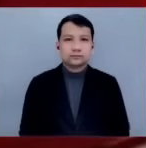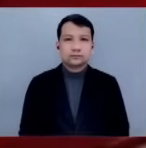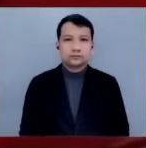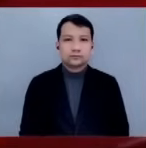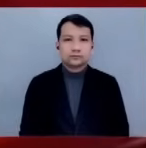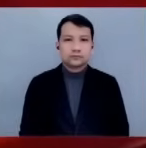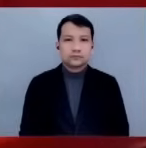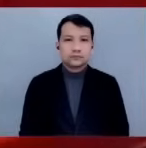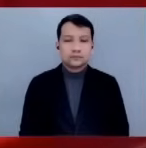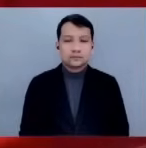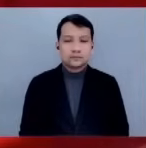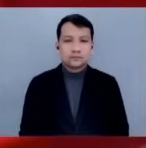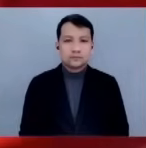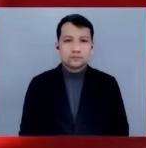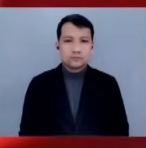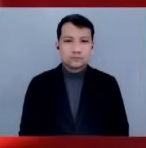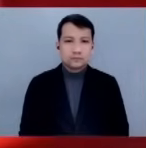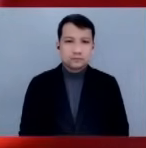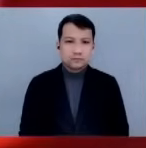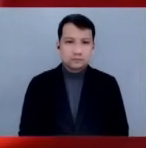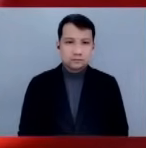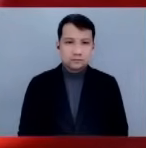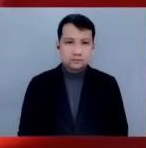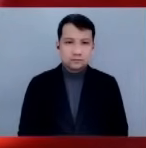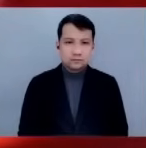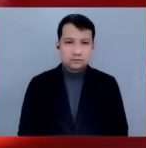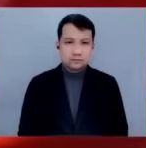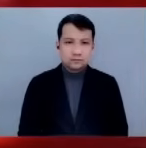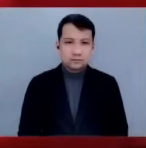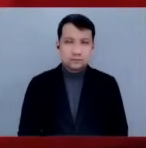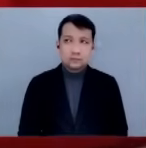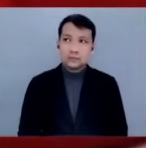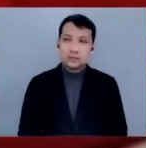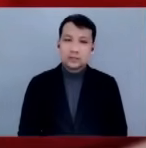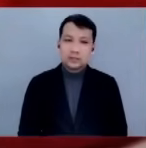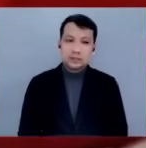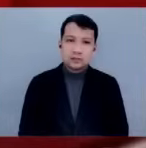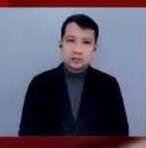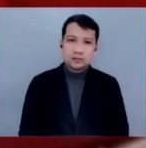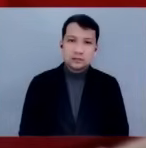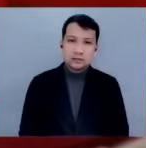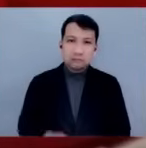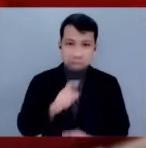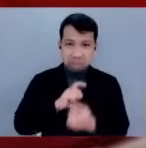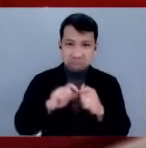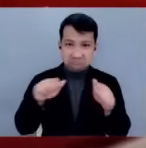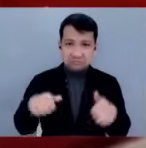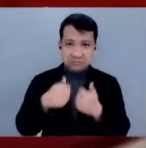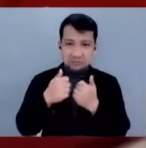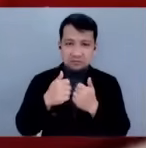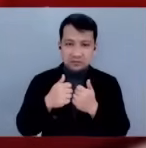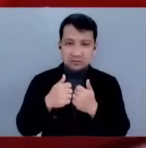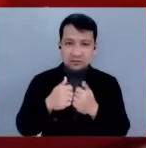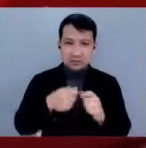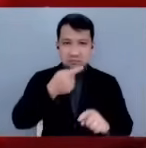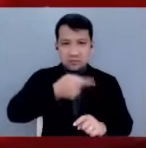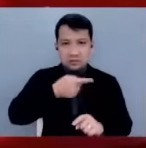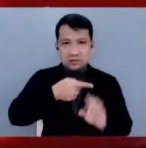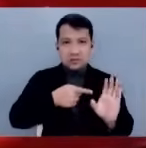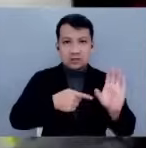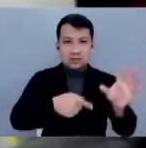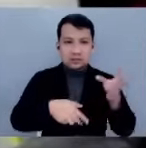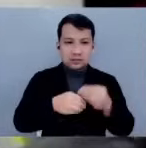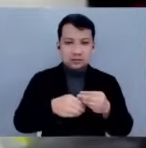Sakto na pero nadisgrasya man. Hindi na nasakto. Pinagalitan ng mga otoridad ang